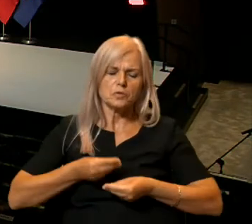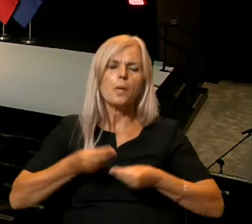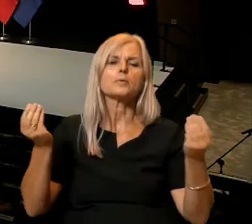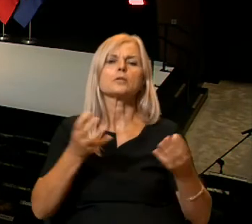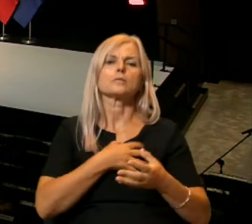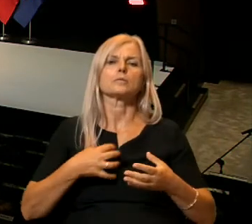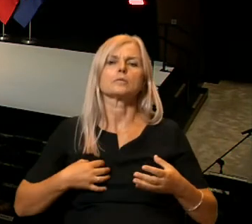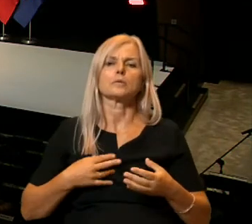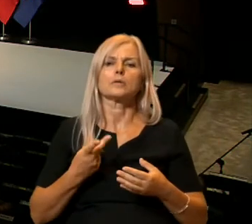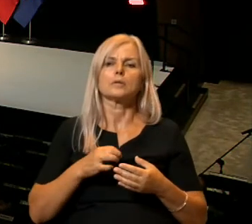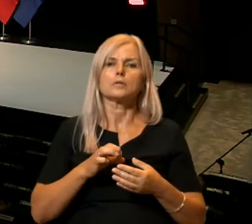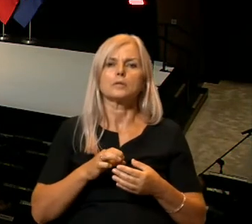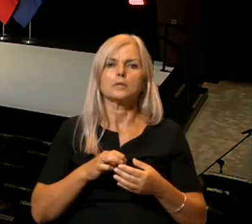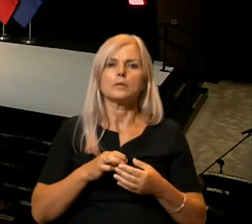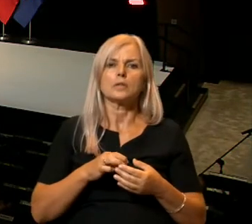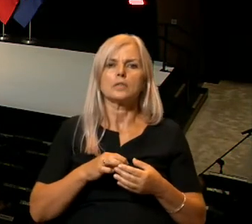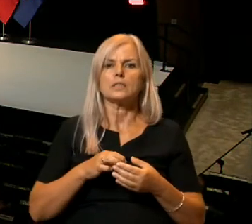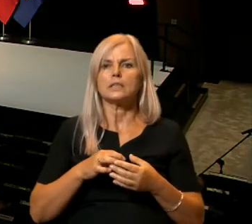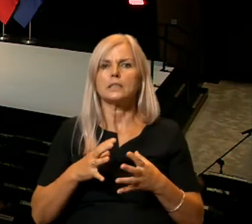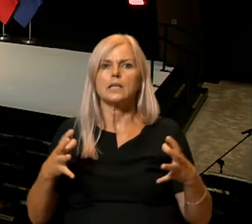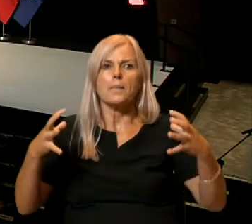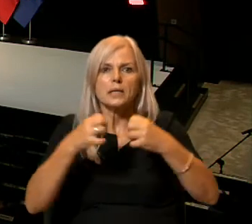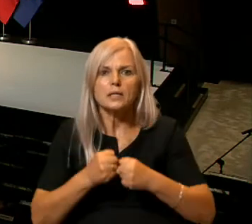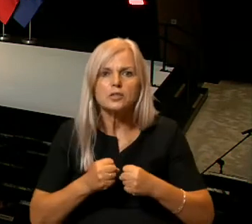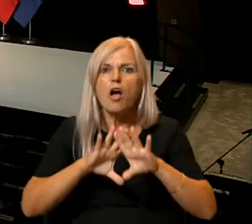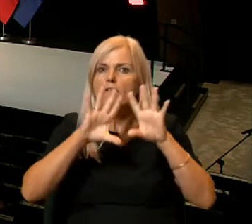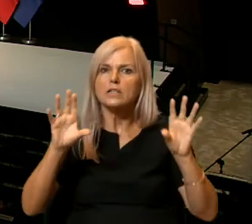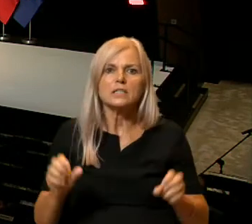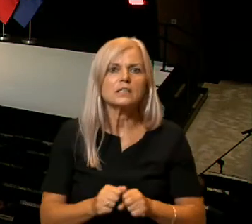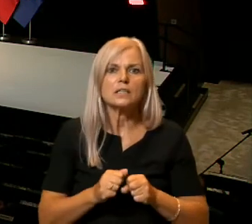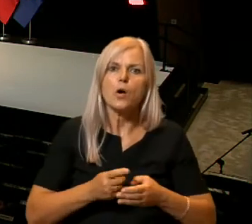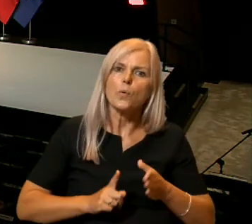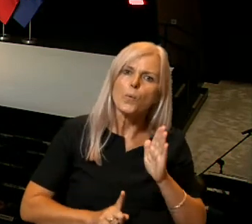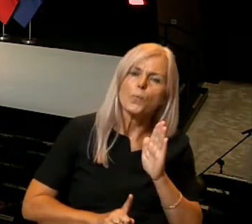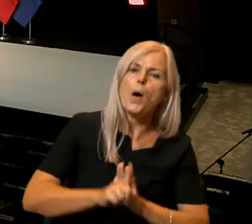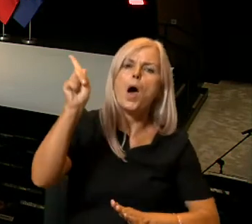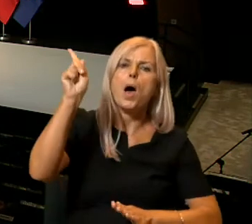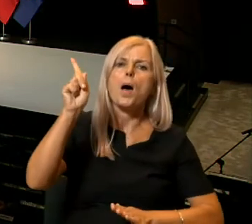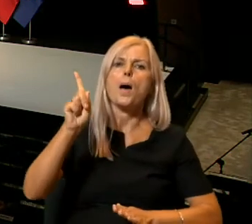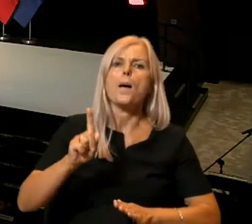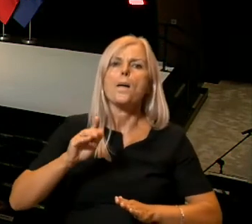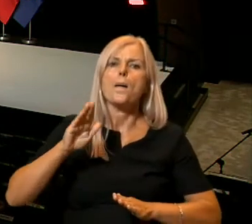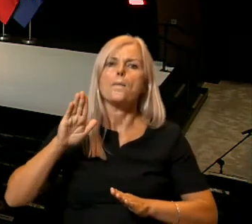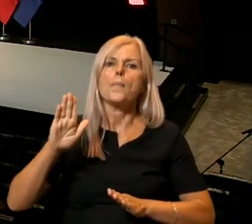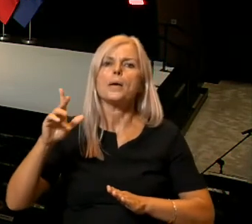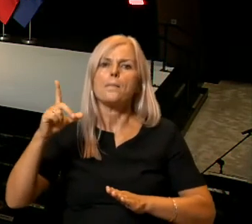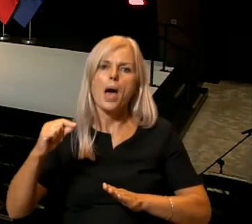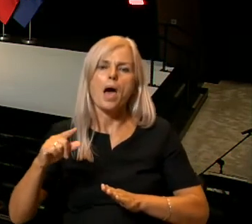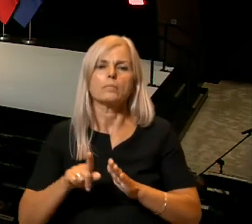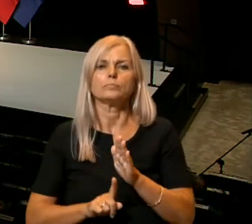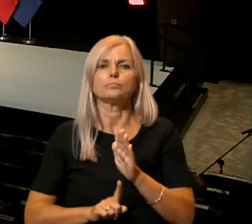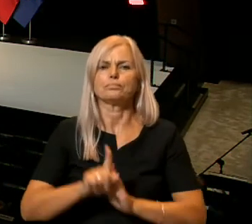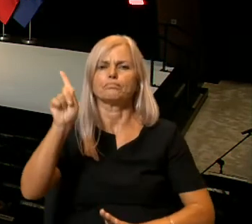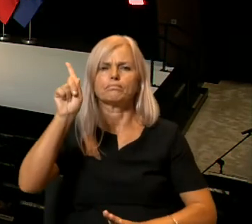nie popadając w tą logikę permanentnego wzrostu BIP, czy też dyskusja właśnie, czym jest BIP.